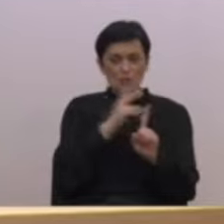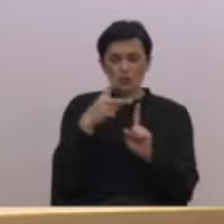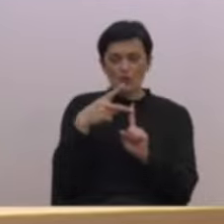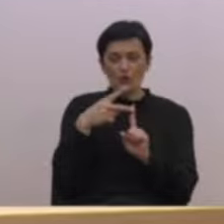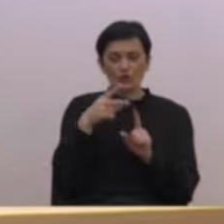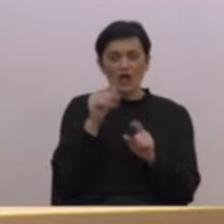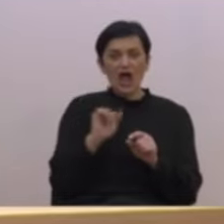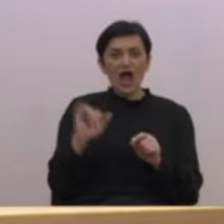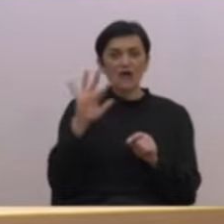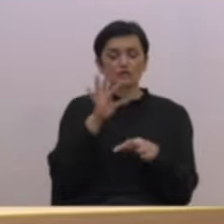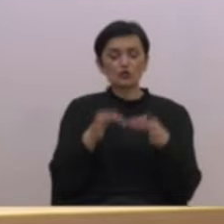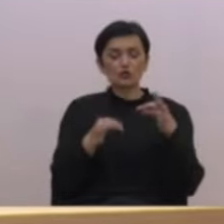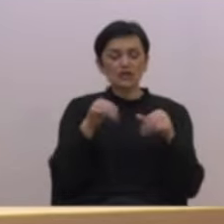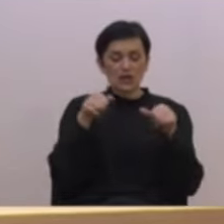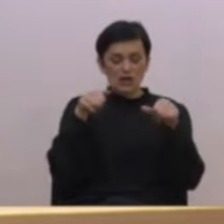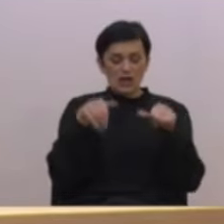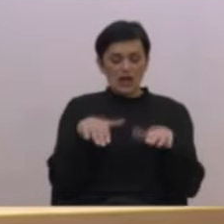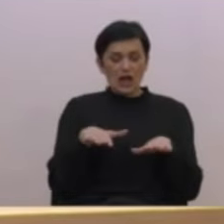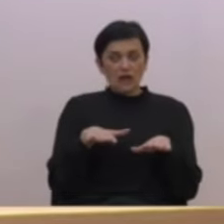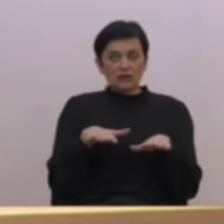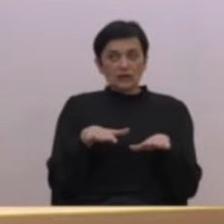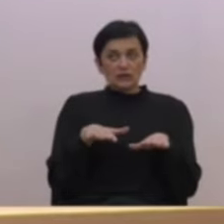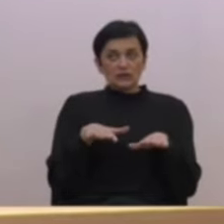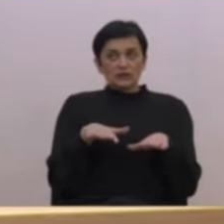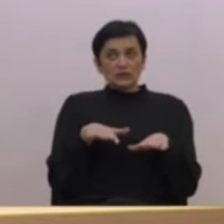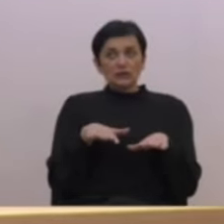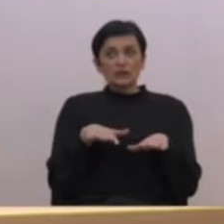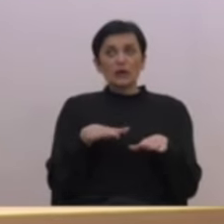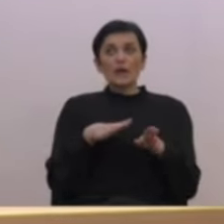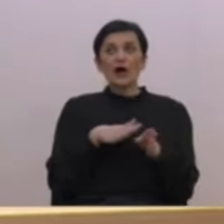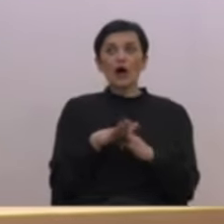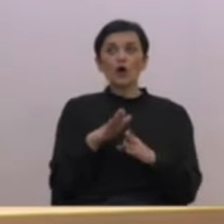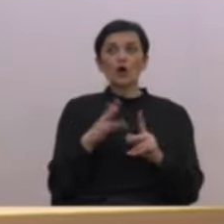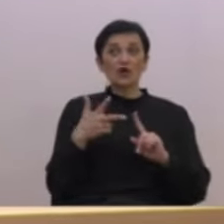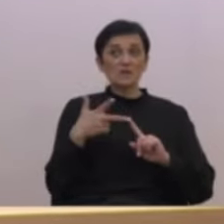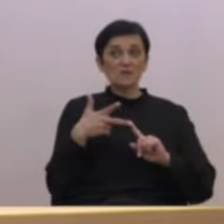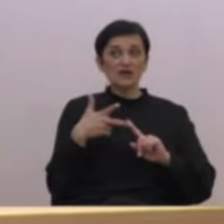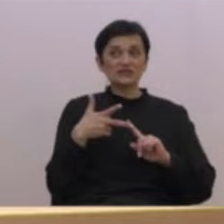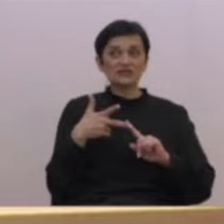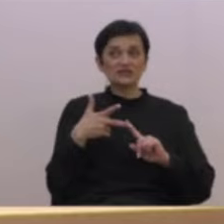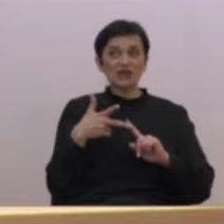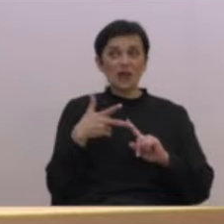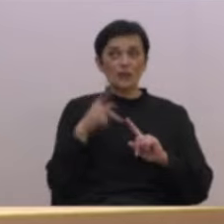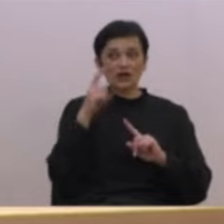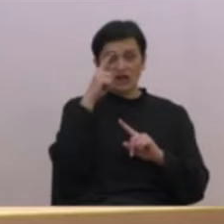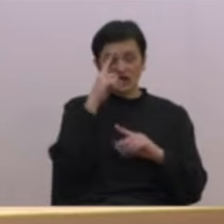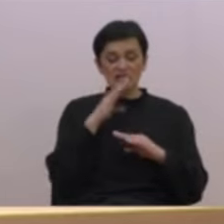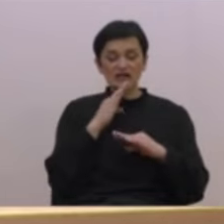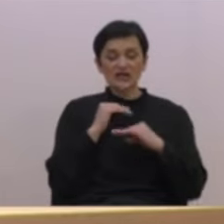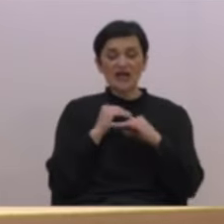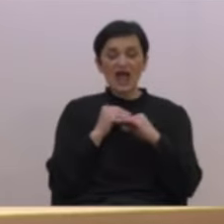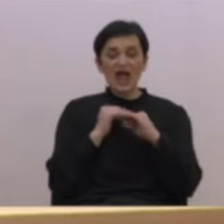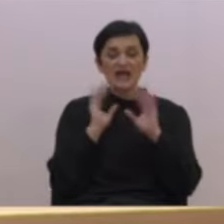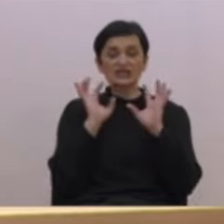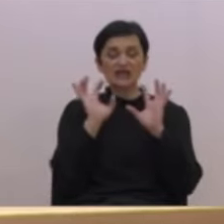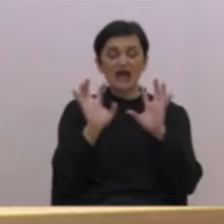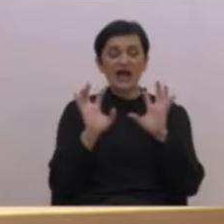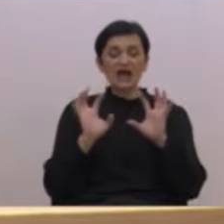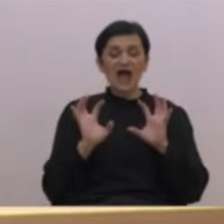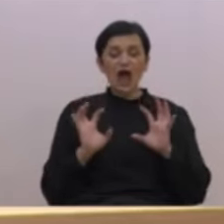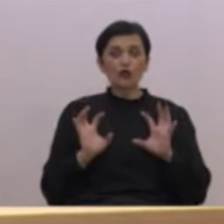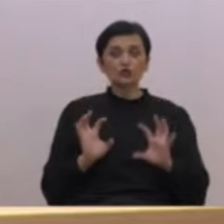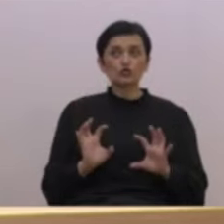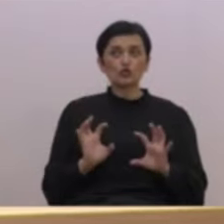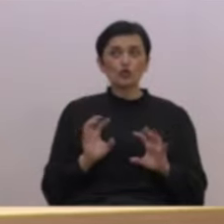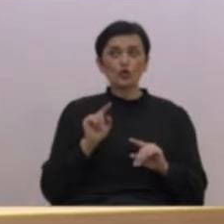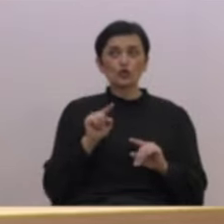ევროპული სასამართლოს გადაწყვეტლებების ასე ვთქვათ აღსრულება და მესამე გენდერული კანონმდებლობის